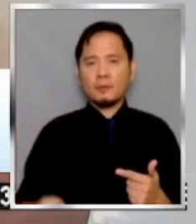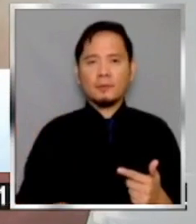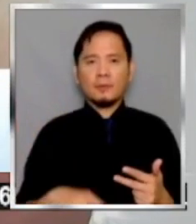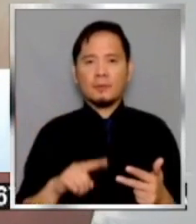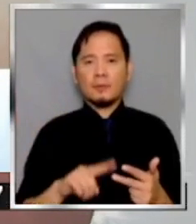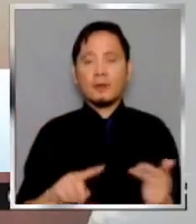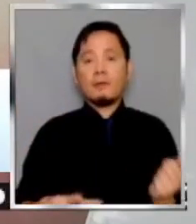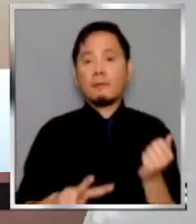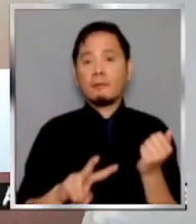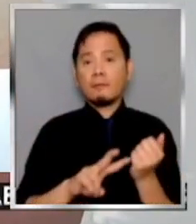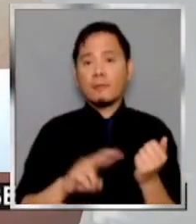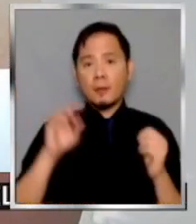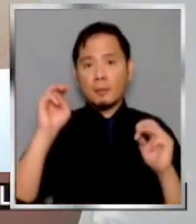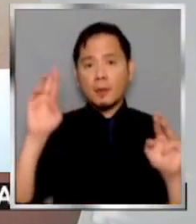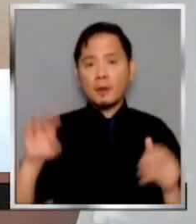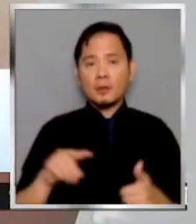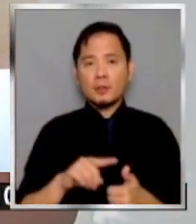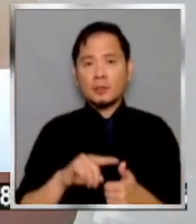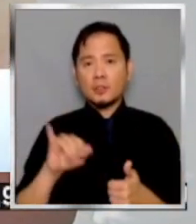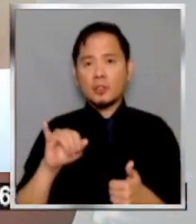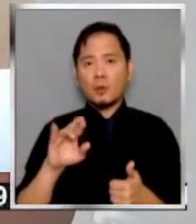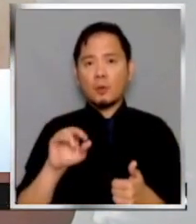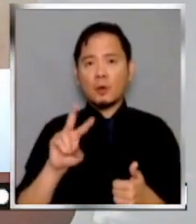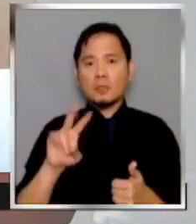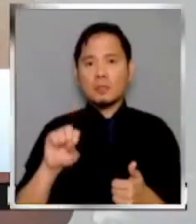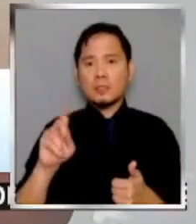si Dudut Jaworski ay nagkaroon ng